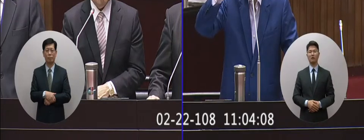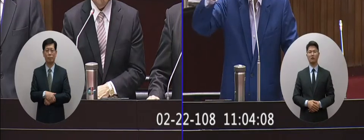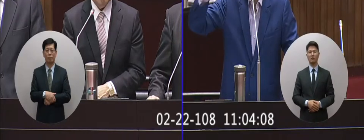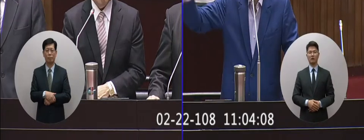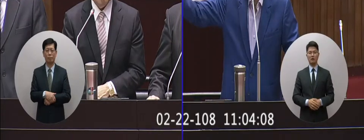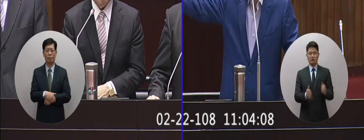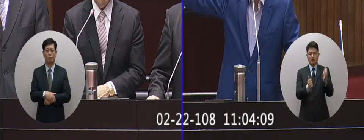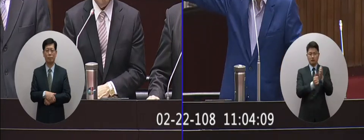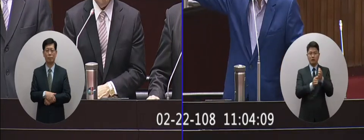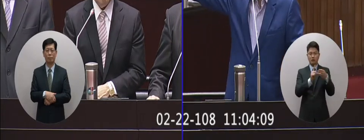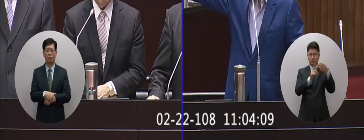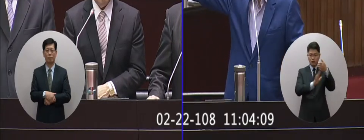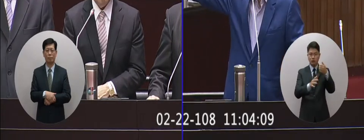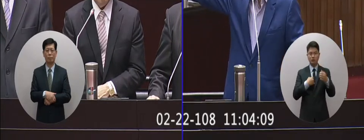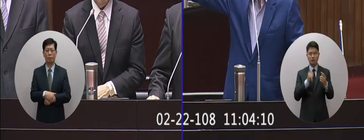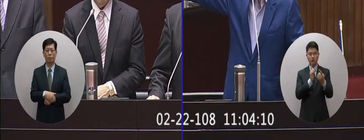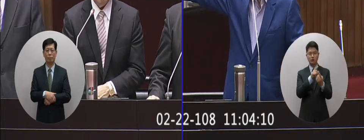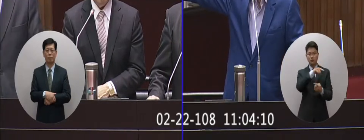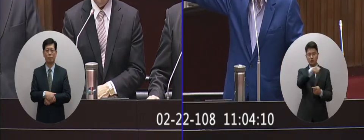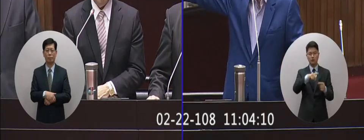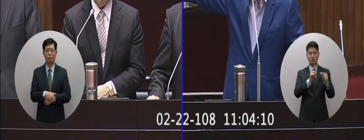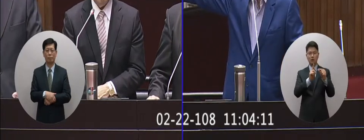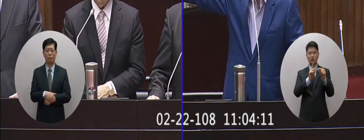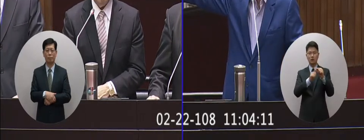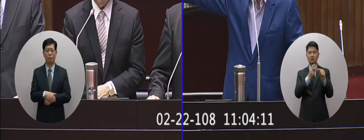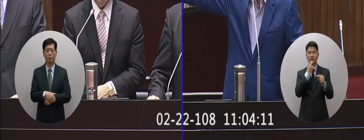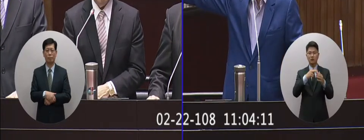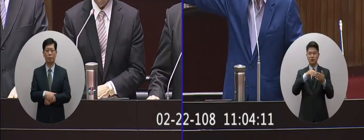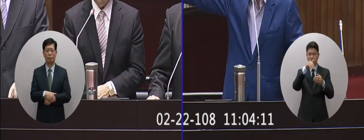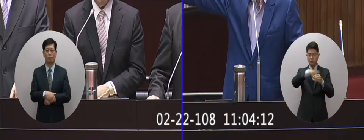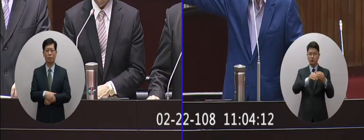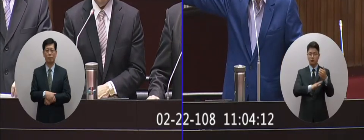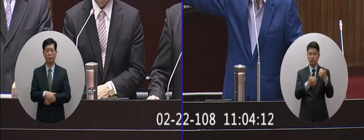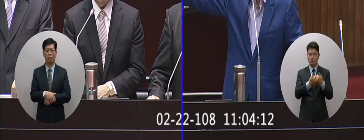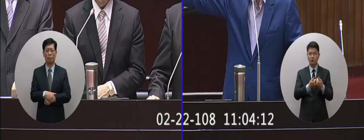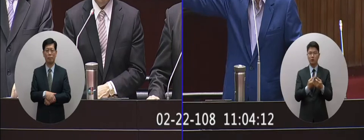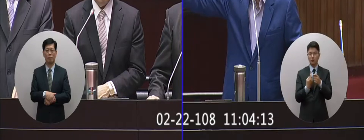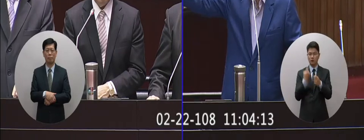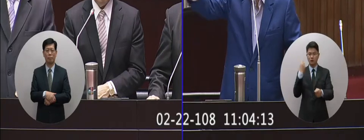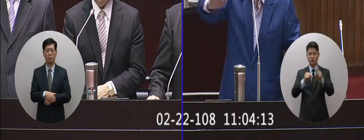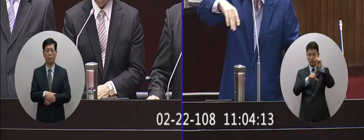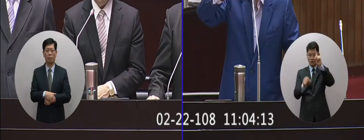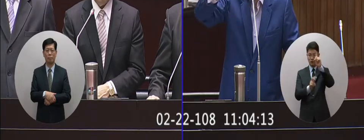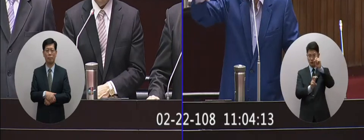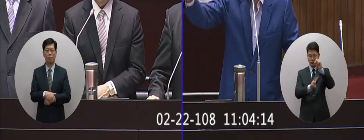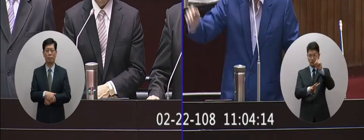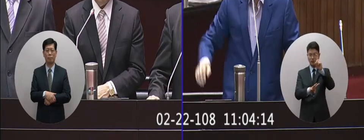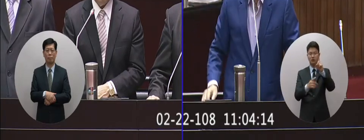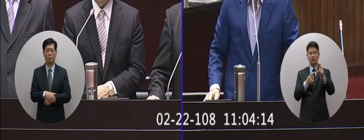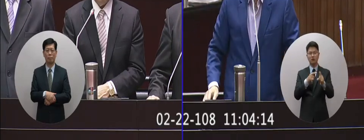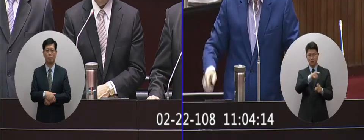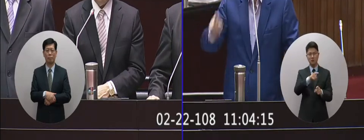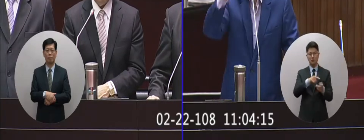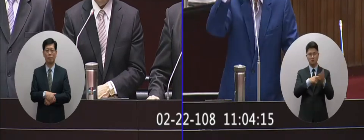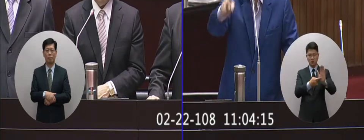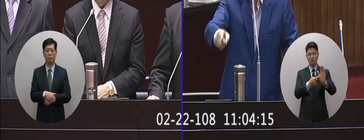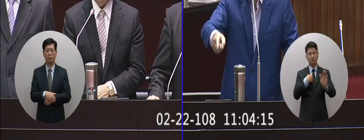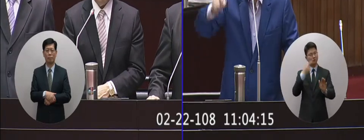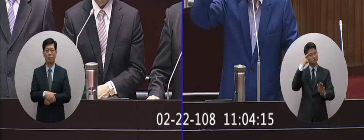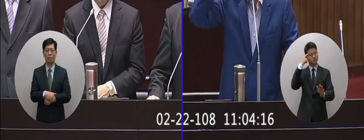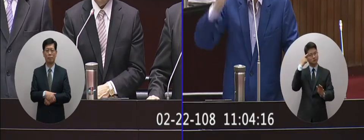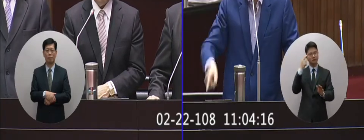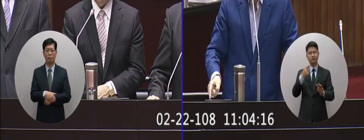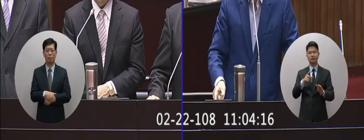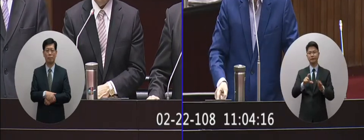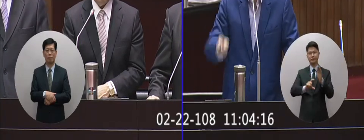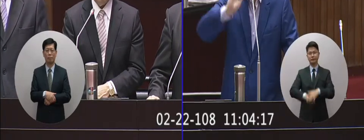们，对你们中选会去年的一二次的选举的表现、啊，我是觉得你们是不及格的了。这个中选会